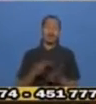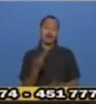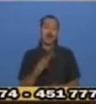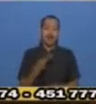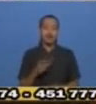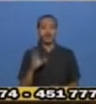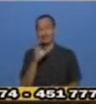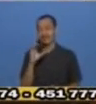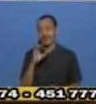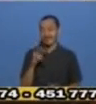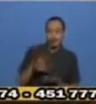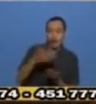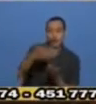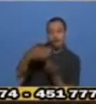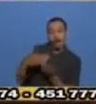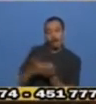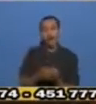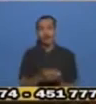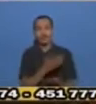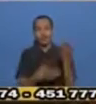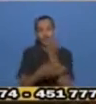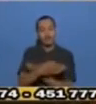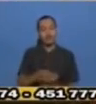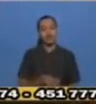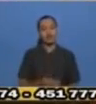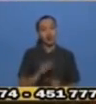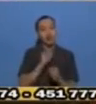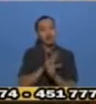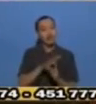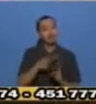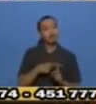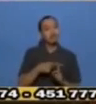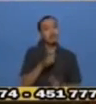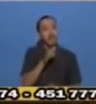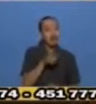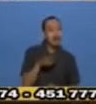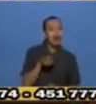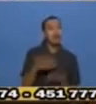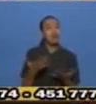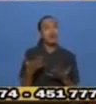ini kena COVID dan sebagainya, bagaimana kehidupan sehari-harinya dan